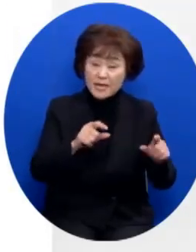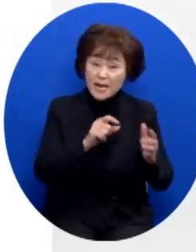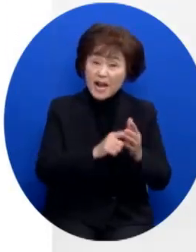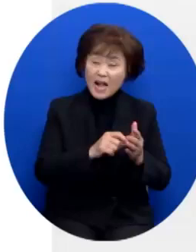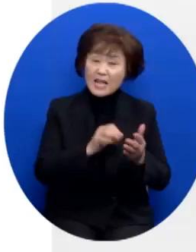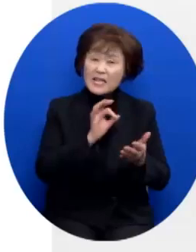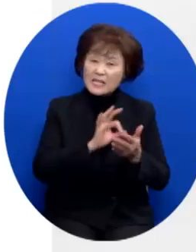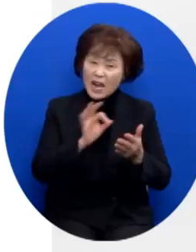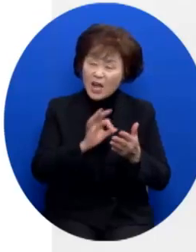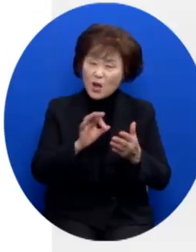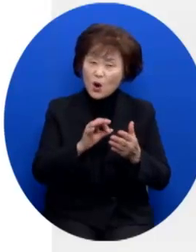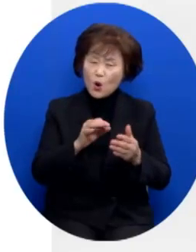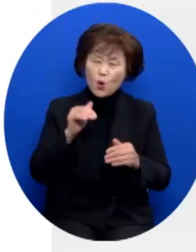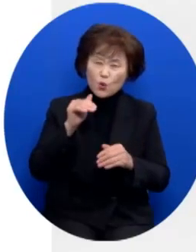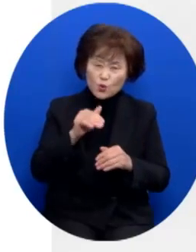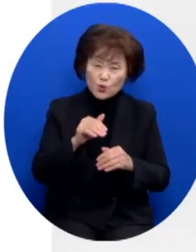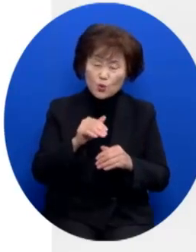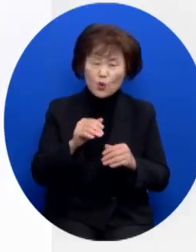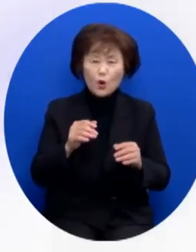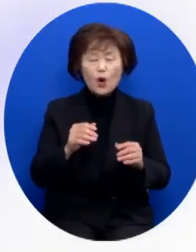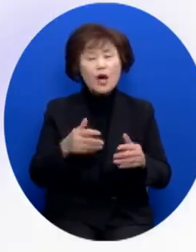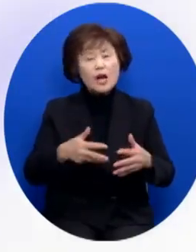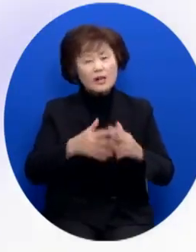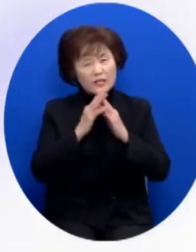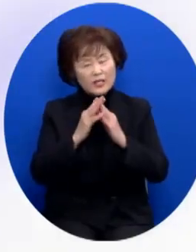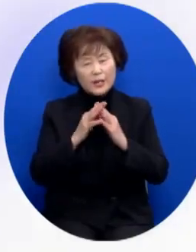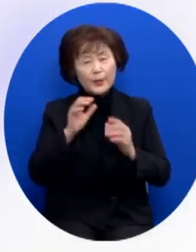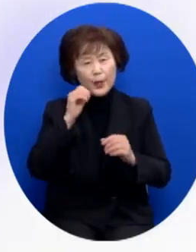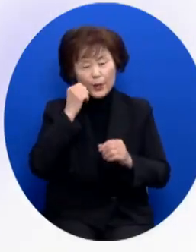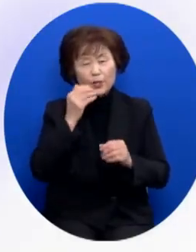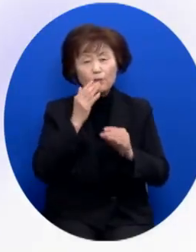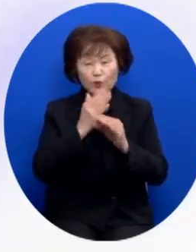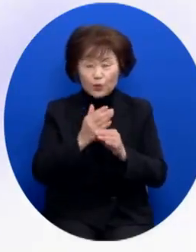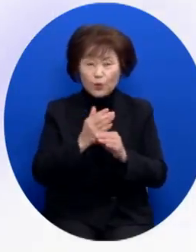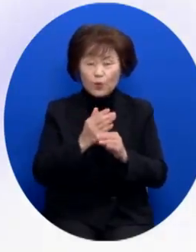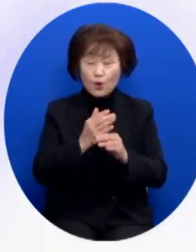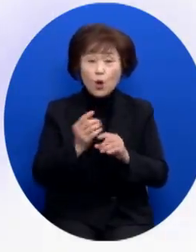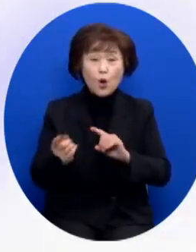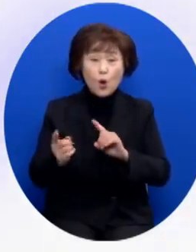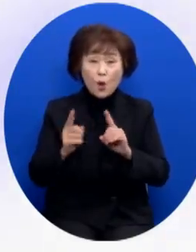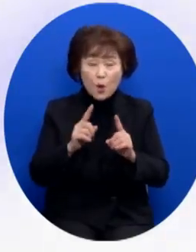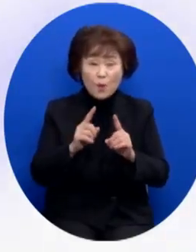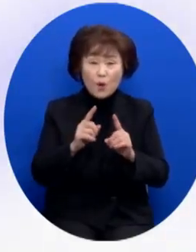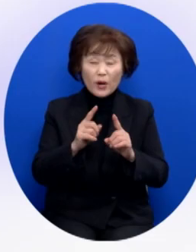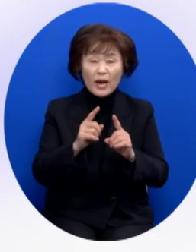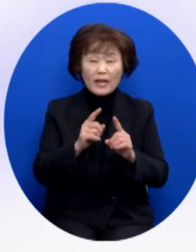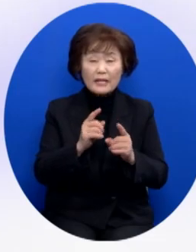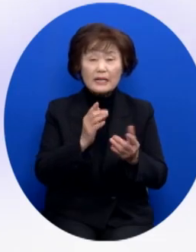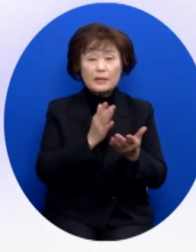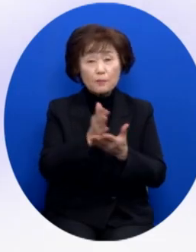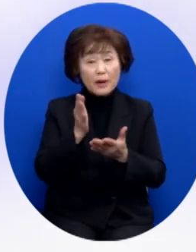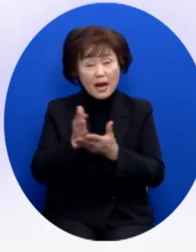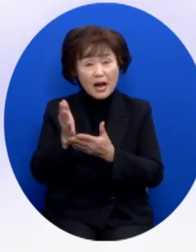둔화와 건설 투자 부진을 우려하면서 경제 부문별로 회복 속도에는 다소 차이가 있다고 설명했습니다.